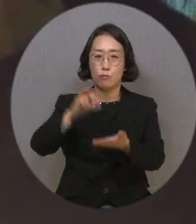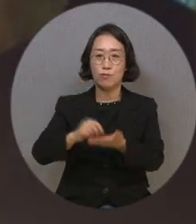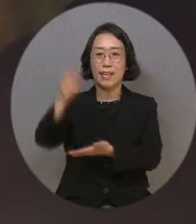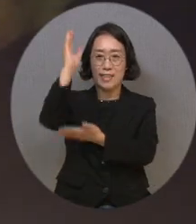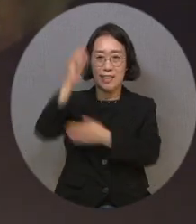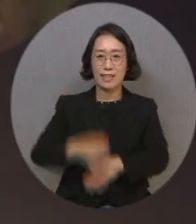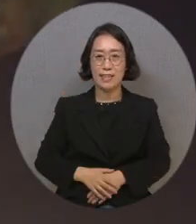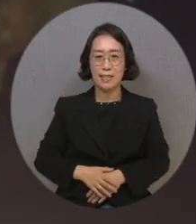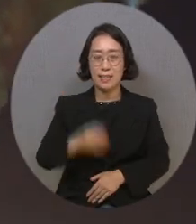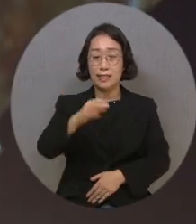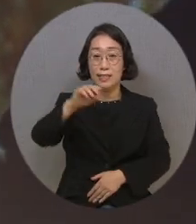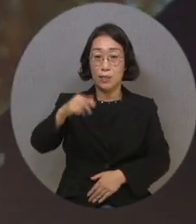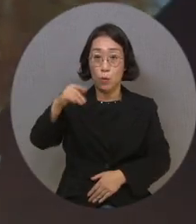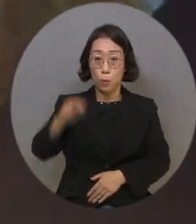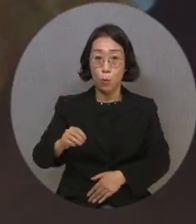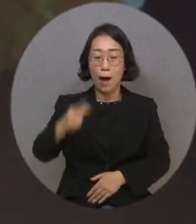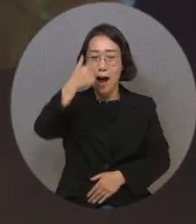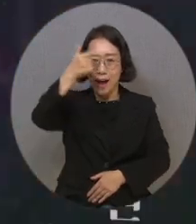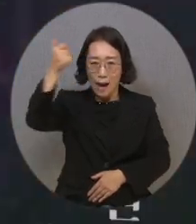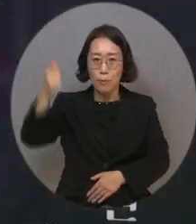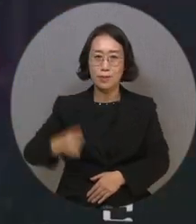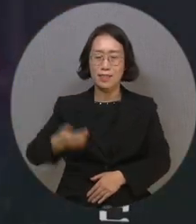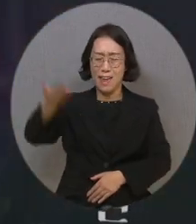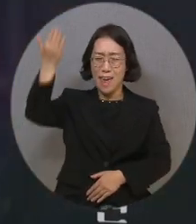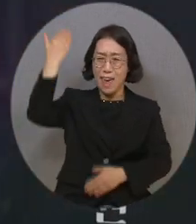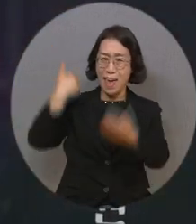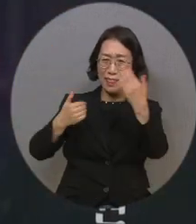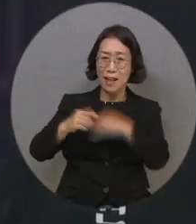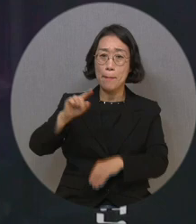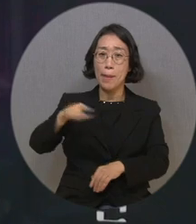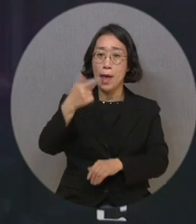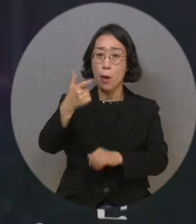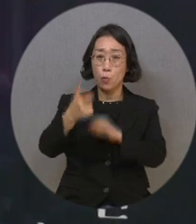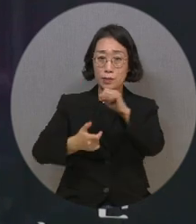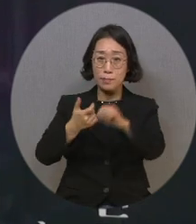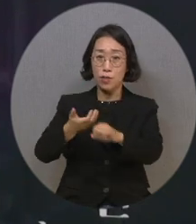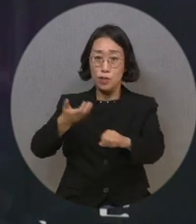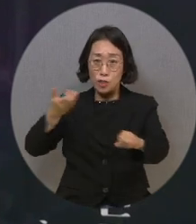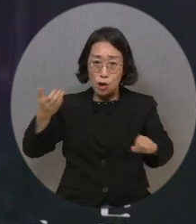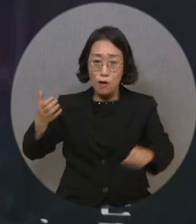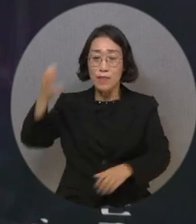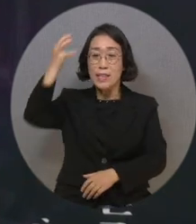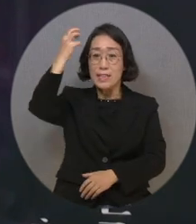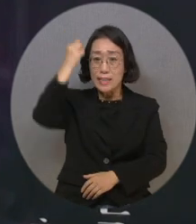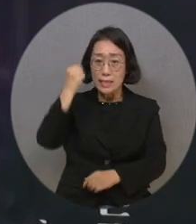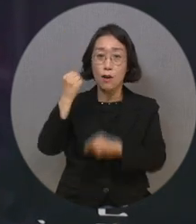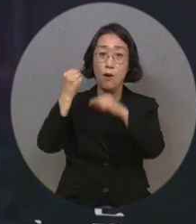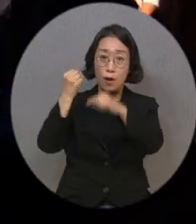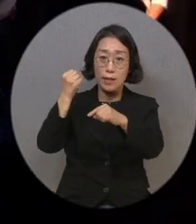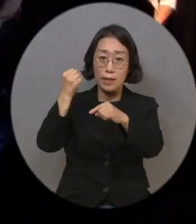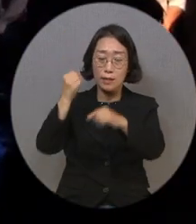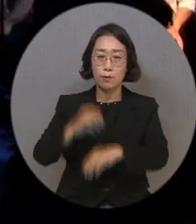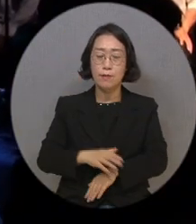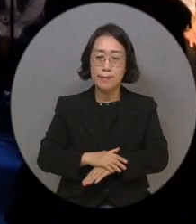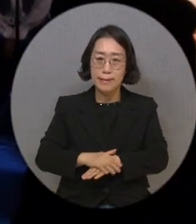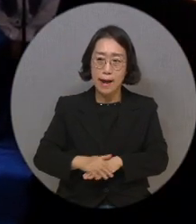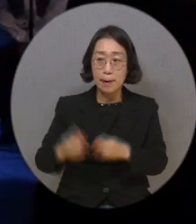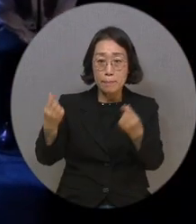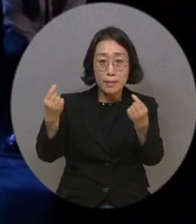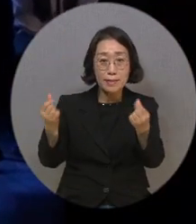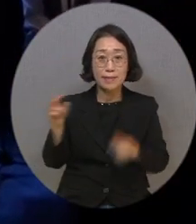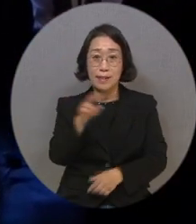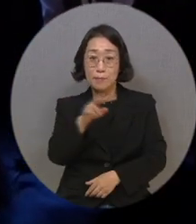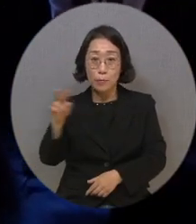흥선동 할아버지 그리고 약 150년 전의 흥선대원군을 기억이라는 단어로 묘하게 닮은